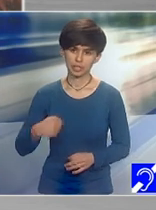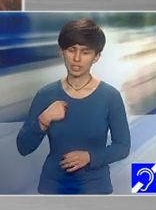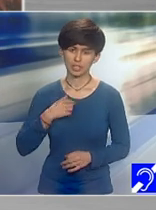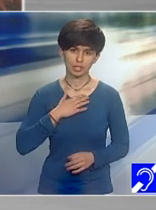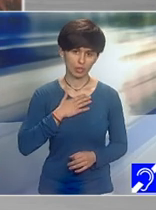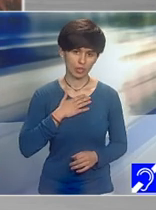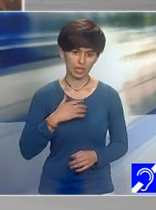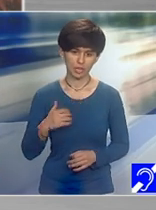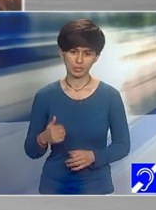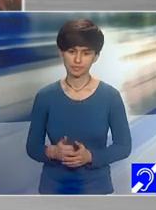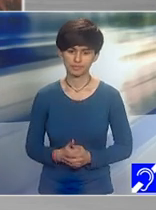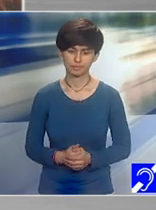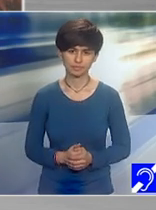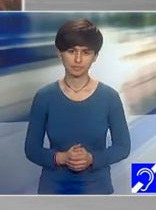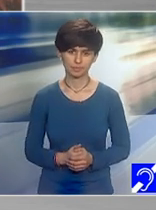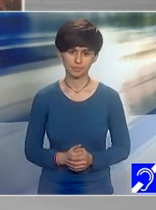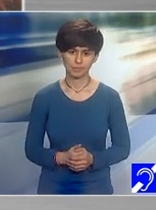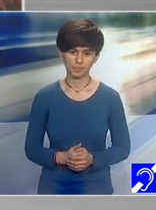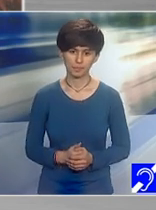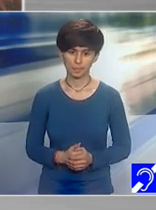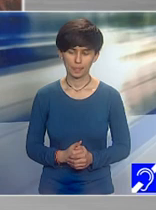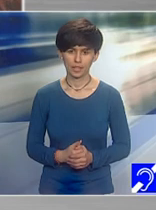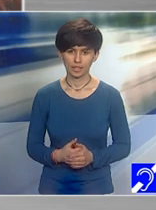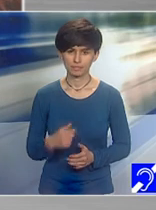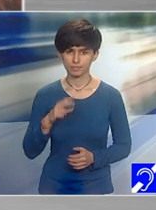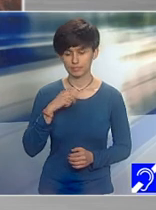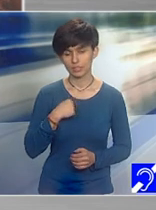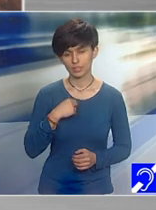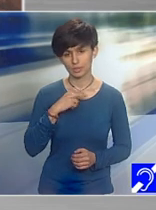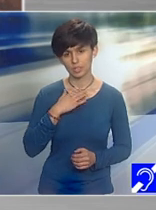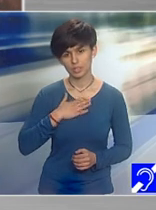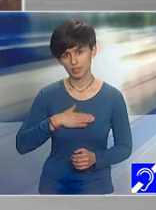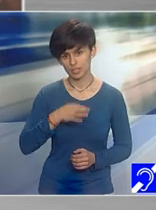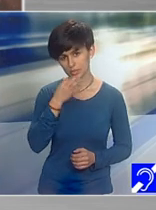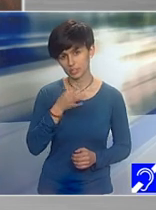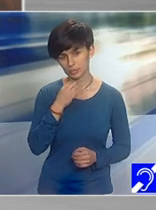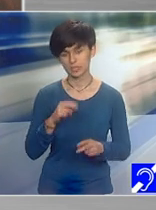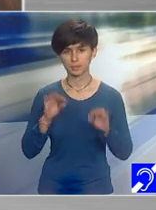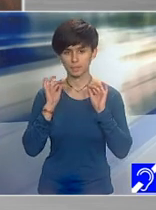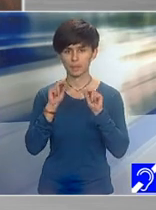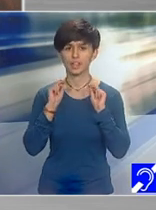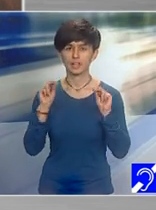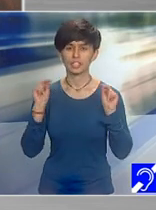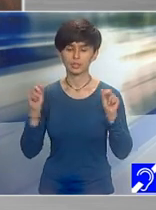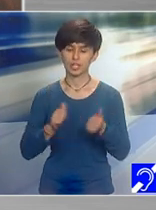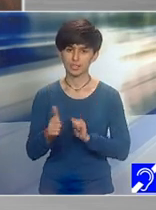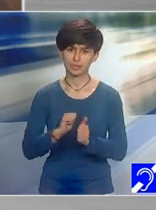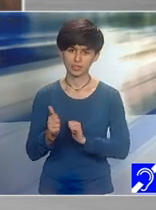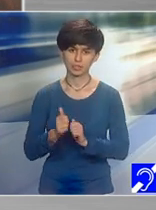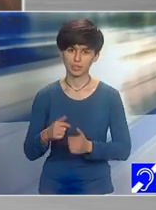mei. Este o educație prin sport. Și am să dau puține